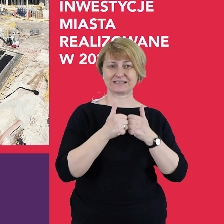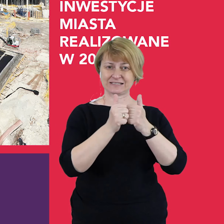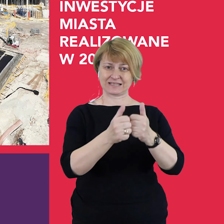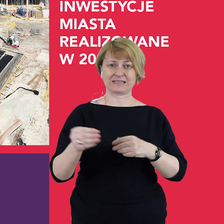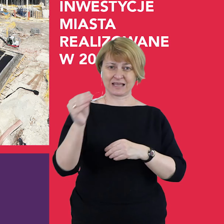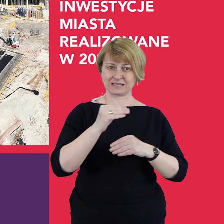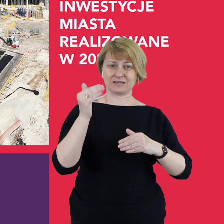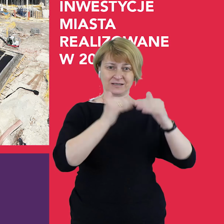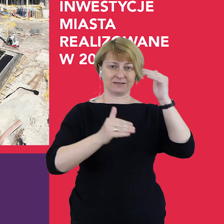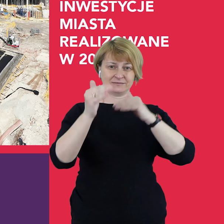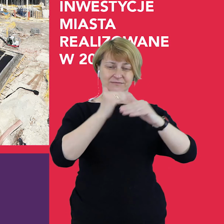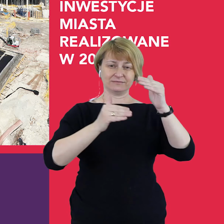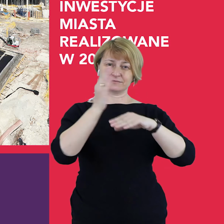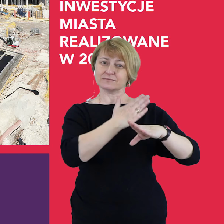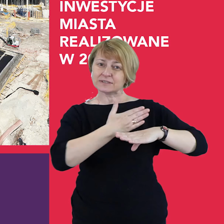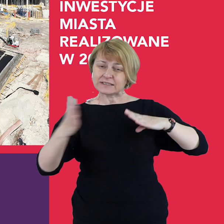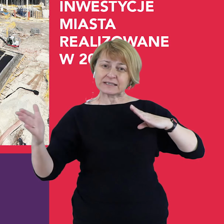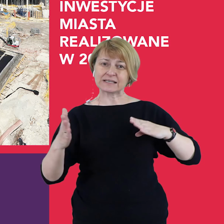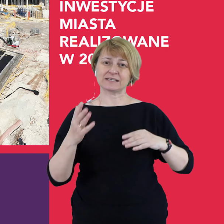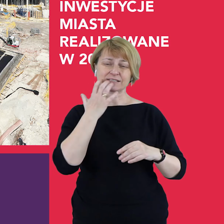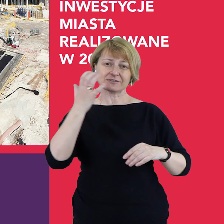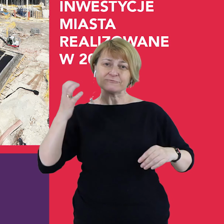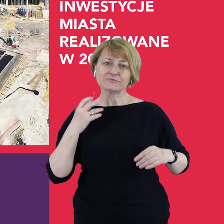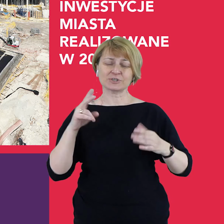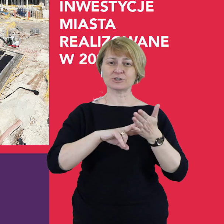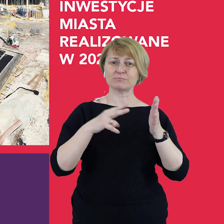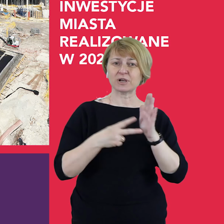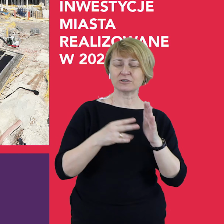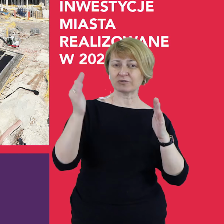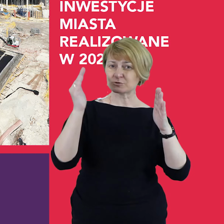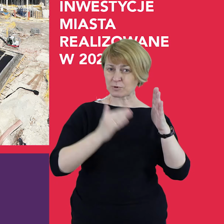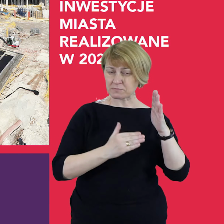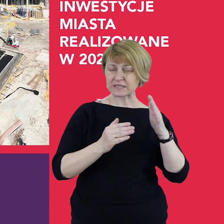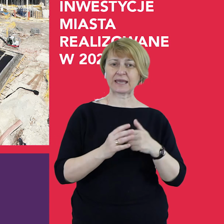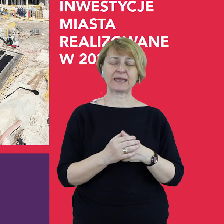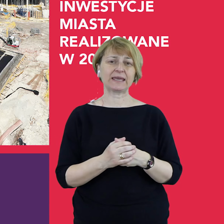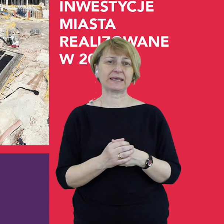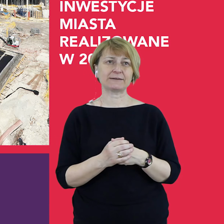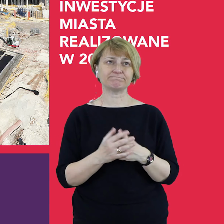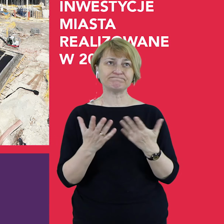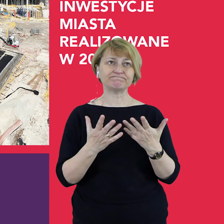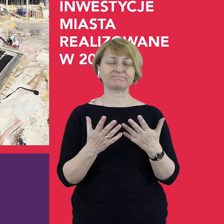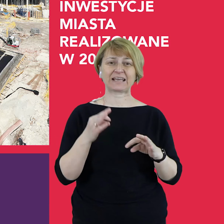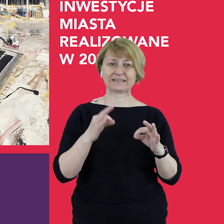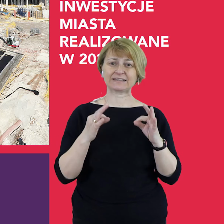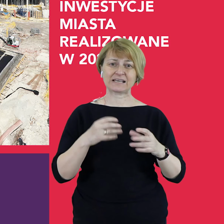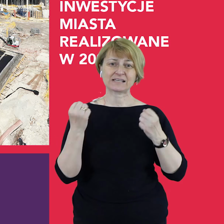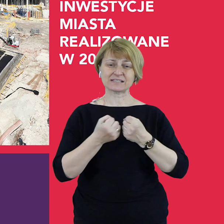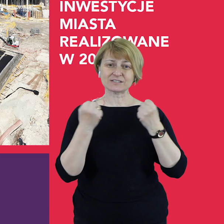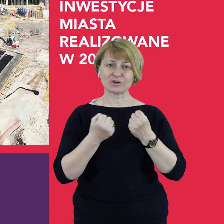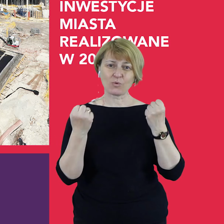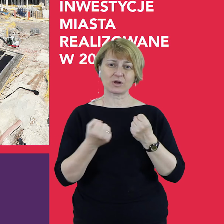inwestycja trwająca. To zaangażowanie finansowe jest troszeczkę mniejsze niż pierwotnie planowaliśmy,